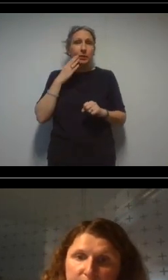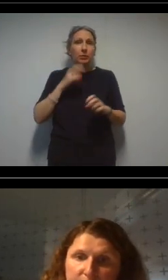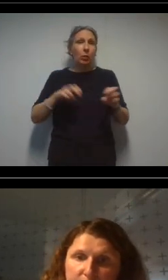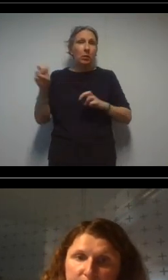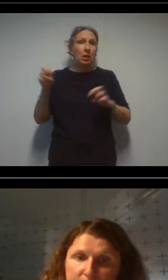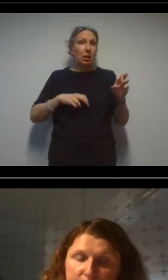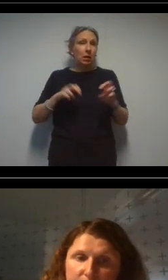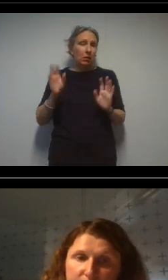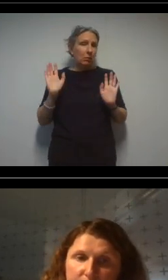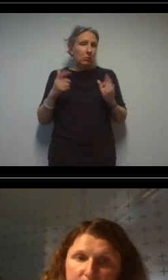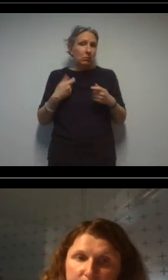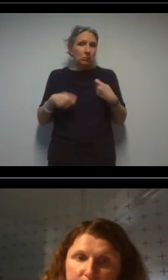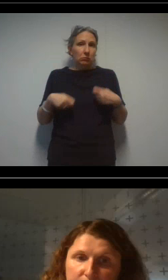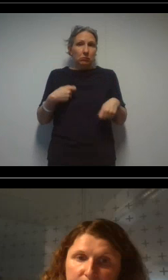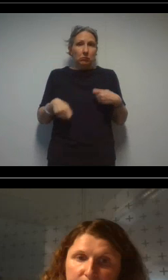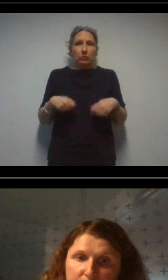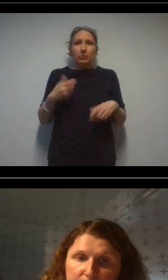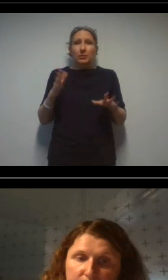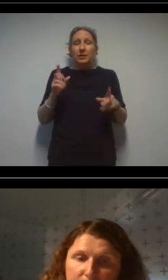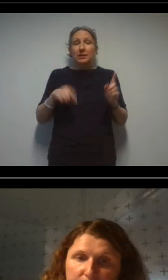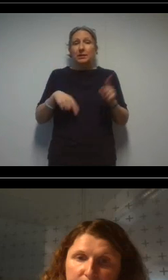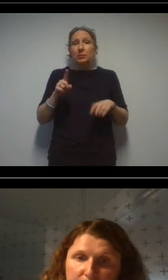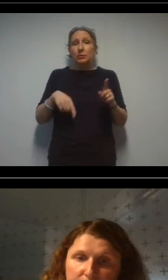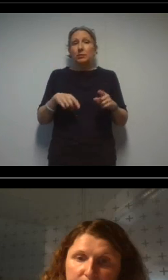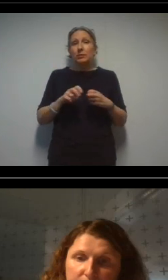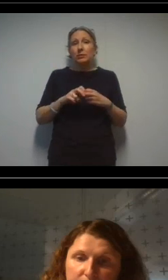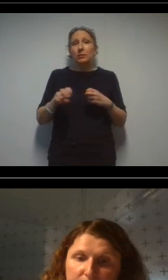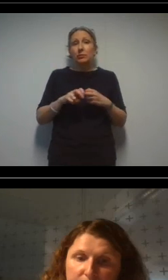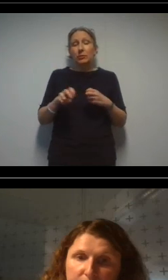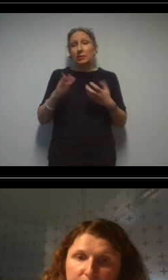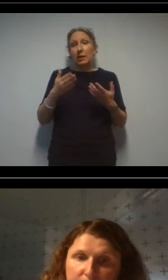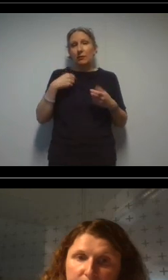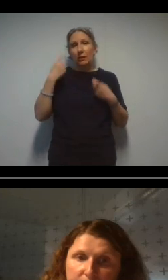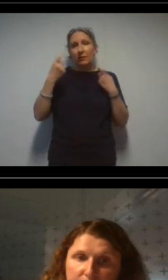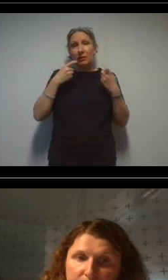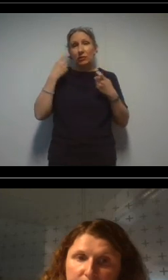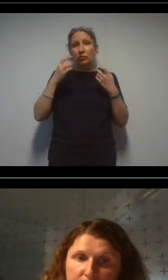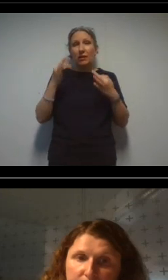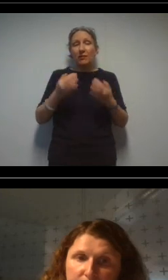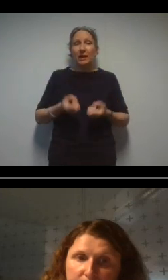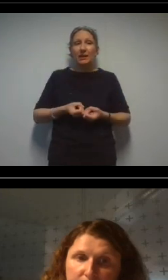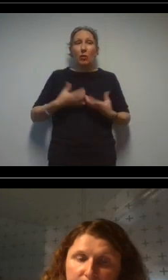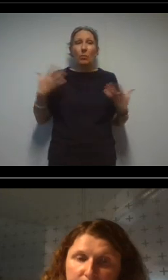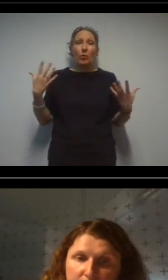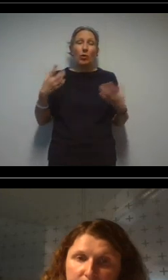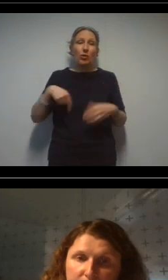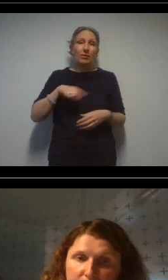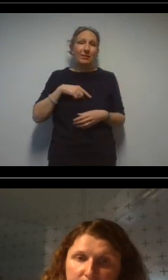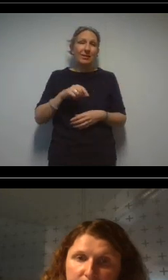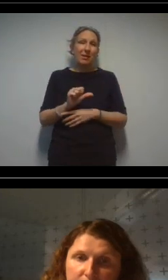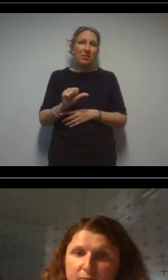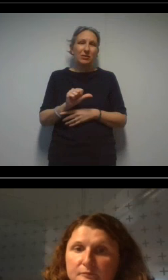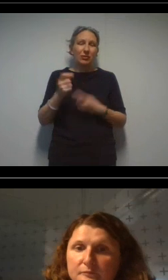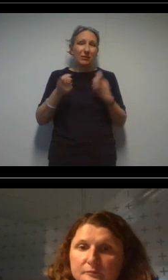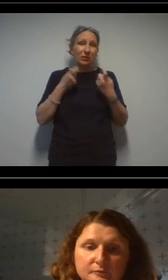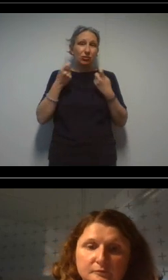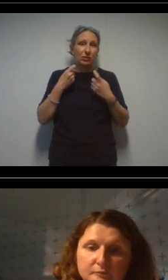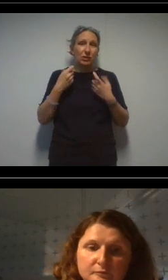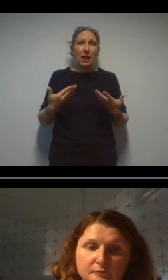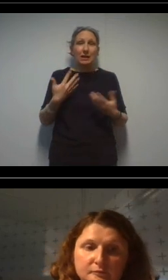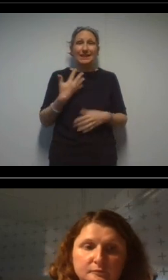Mais pour être tout à fait transparente avec vous, ça fait partie des questionnements sur la poursuite du développement d'Arpège. Aujourd'hui, on est sur 5 régions.